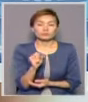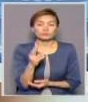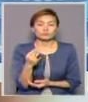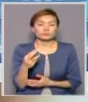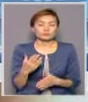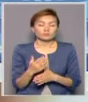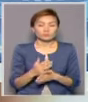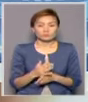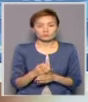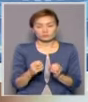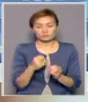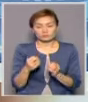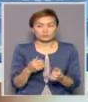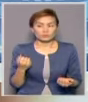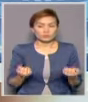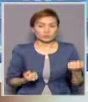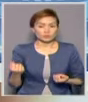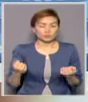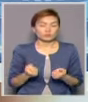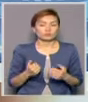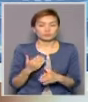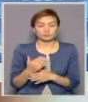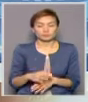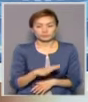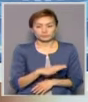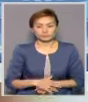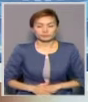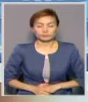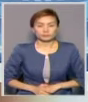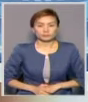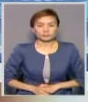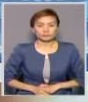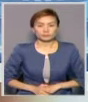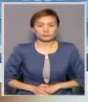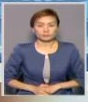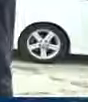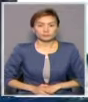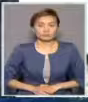әкімдіктен көмек ретінде 10-ға жуық жүк көліктері жұмылдырылды. Әрі қарай тілші баяндасын.